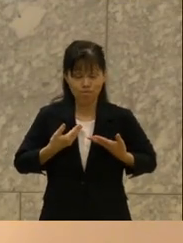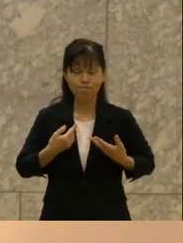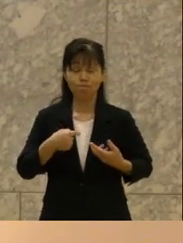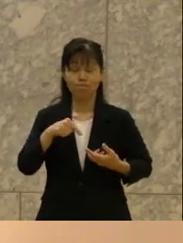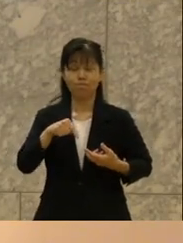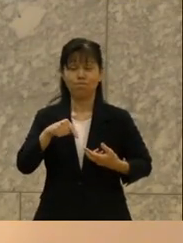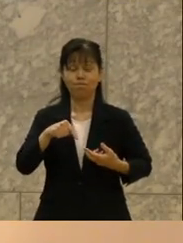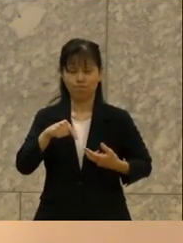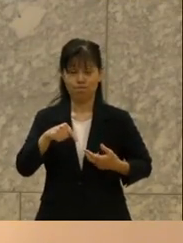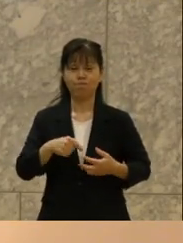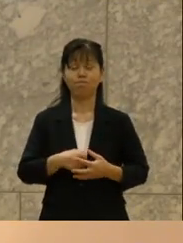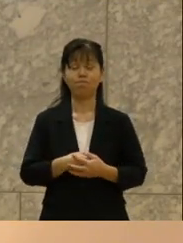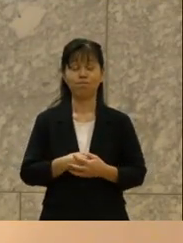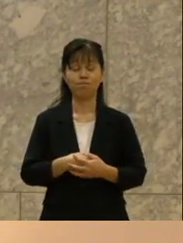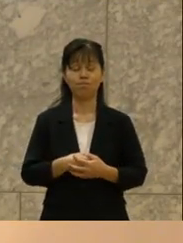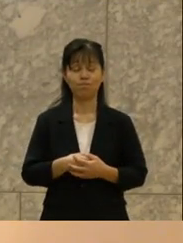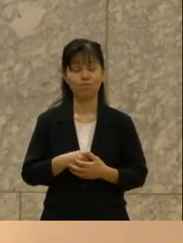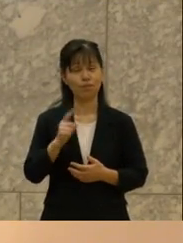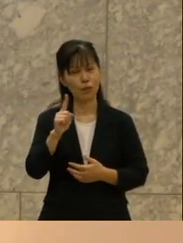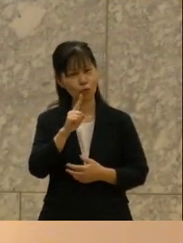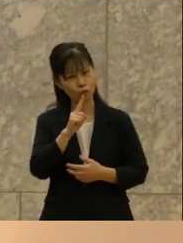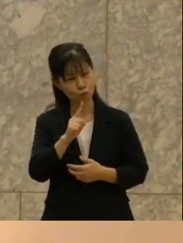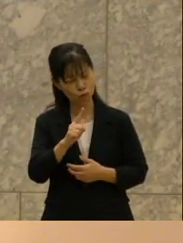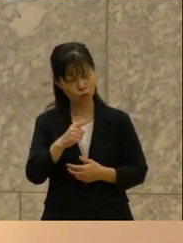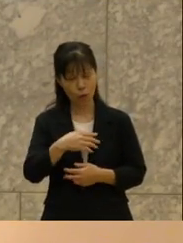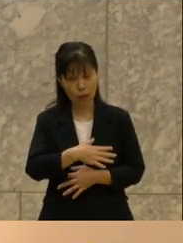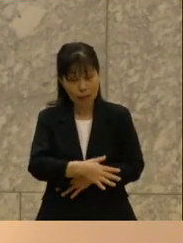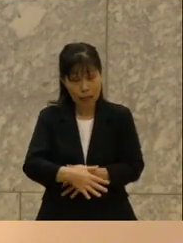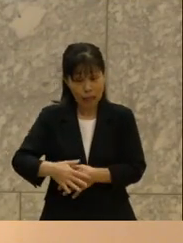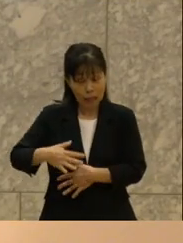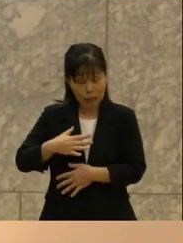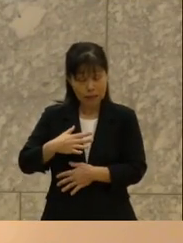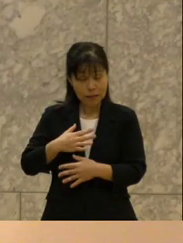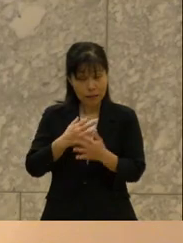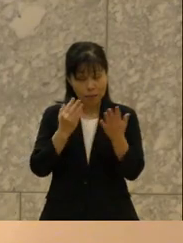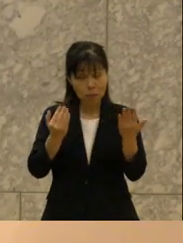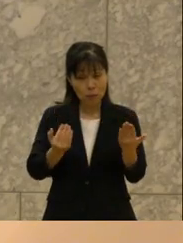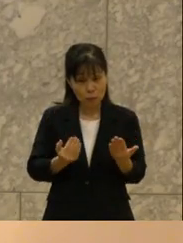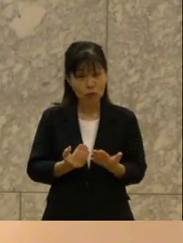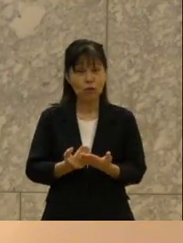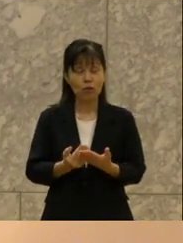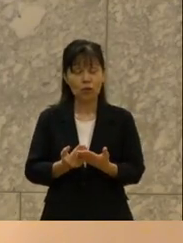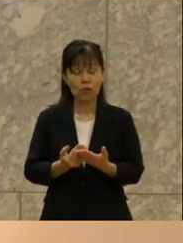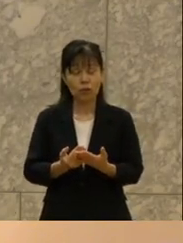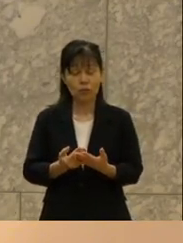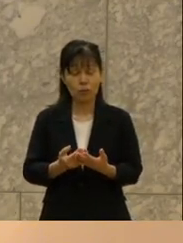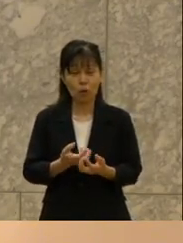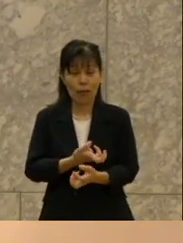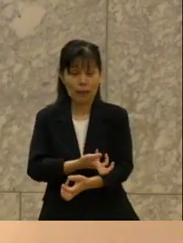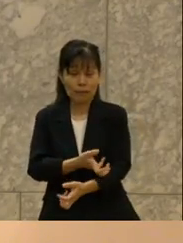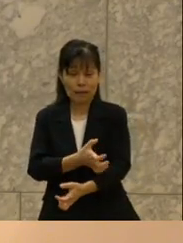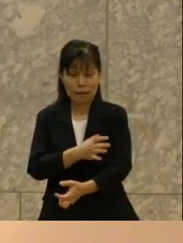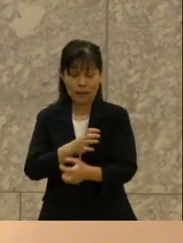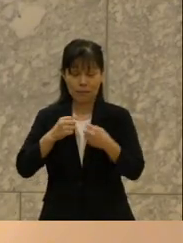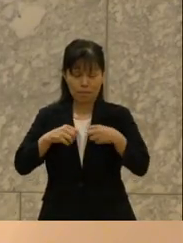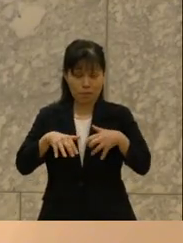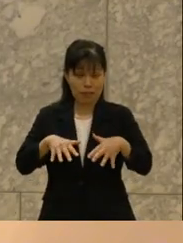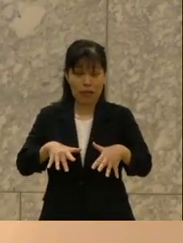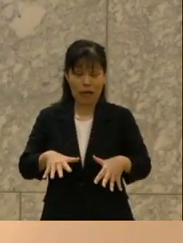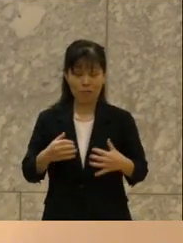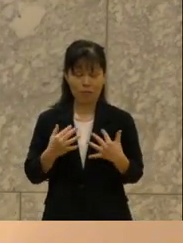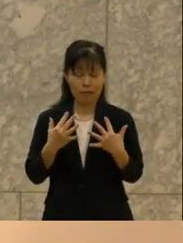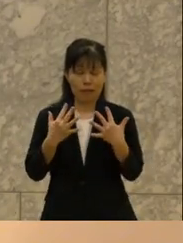本当に何でしょうね全身にエネルギーがみなぎるような気持ちになりまし